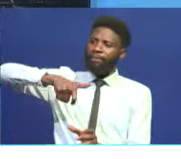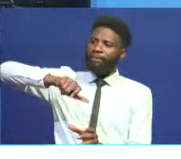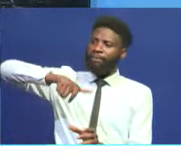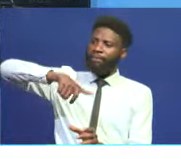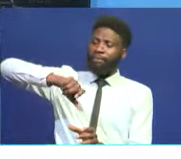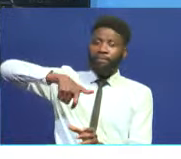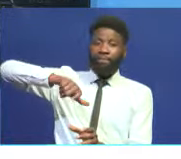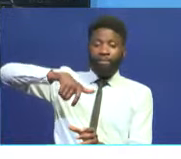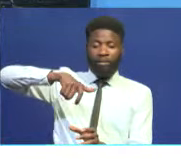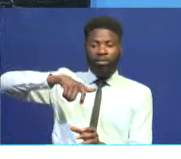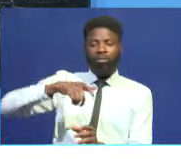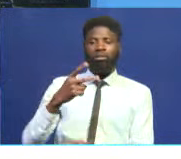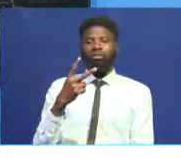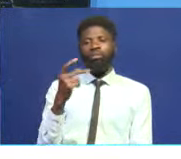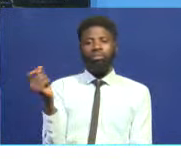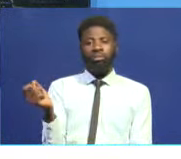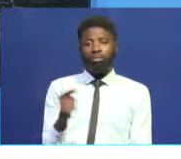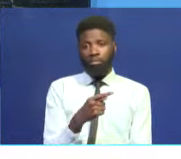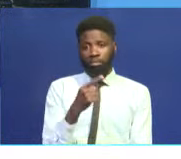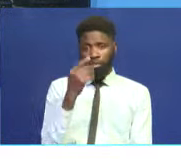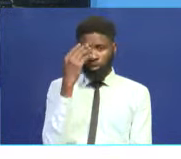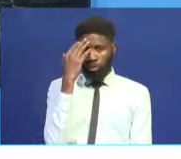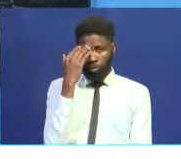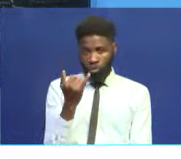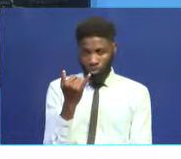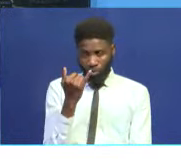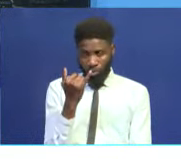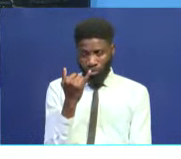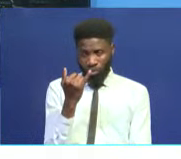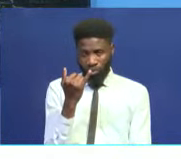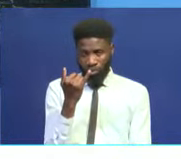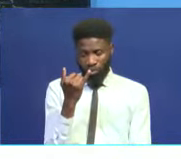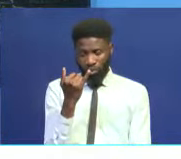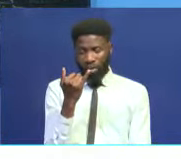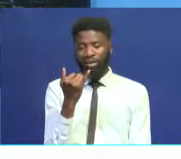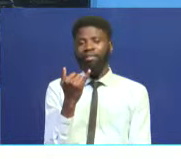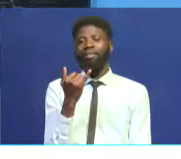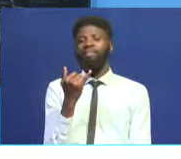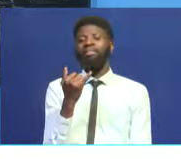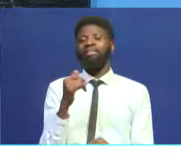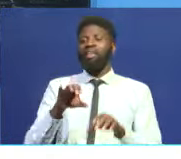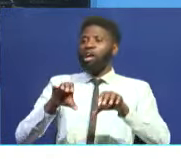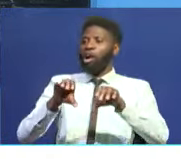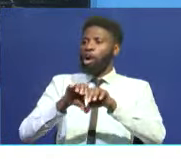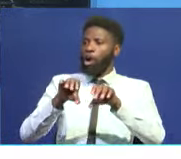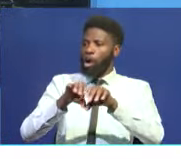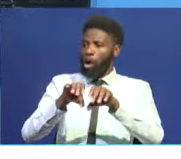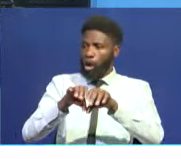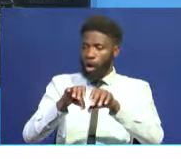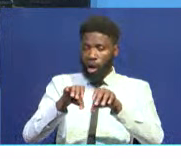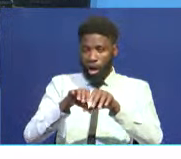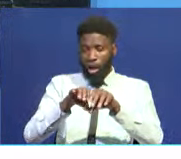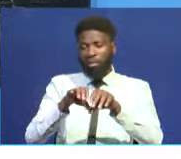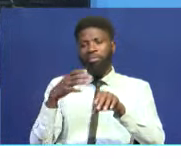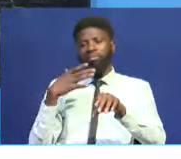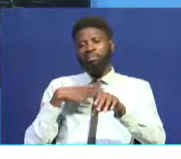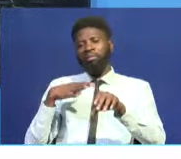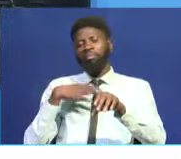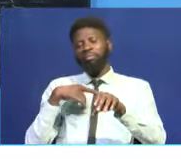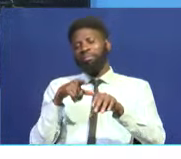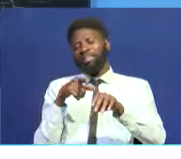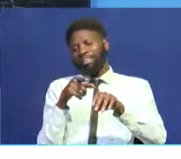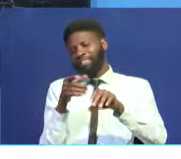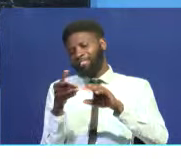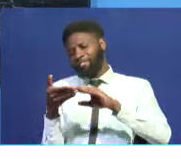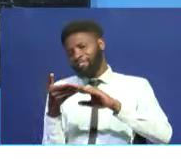miwili iliyopita kutokana na hatua ya kutalifiana na miundombinu ya usambazaji maji na kundi la watu fulani. Kundi hilo pia linashutumiwa